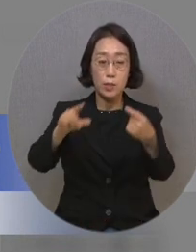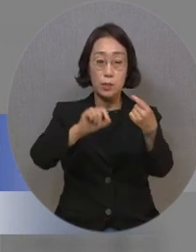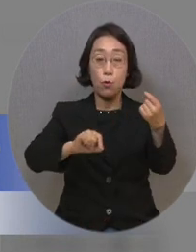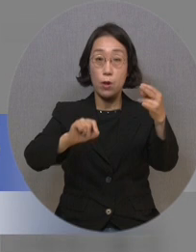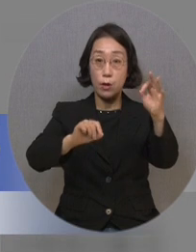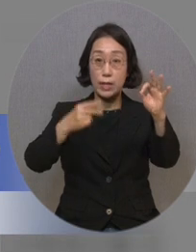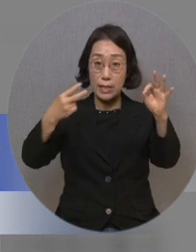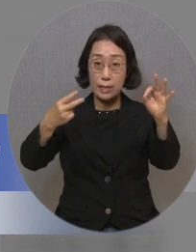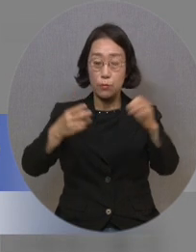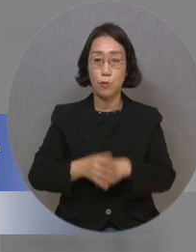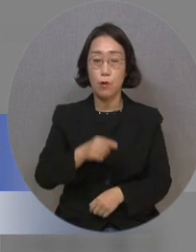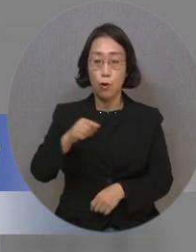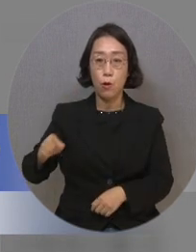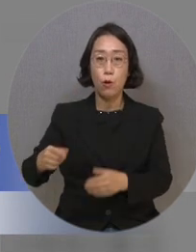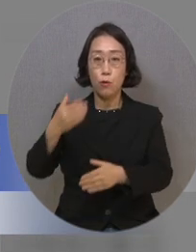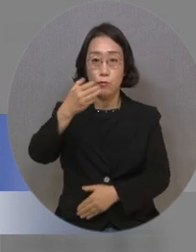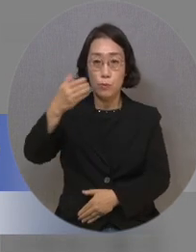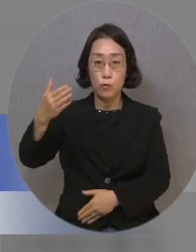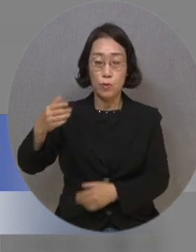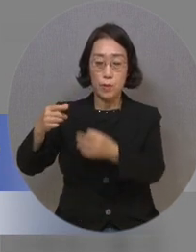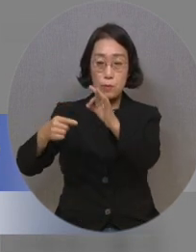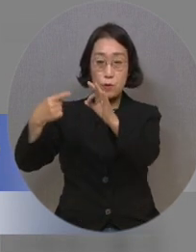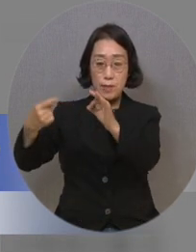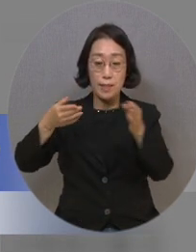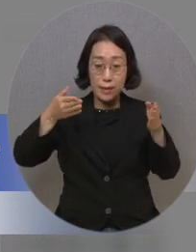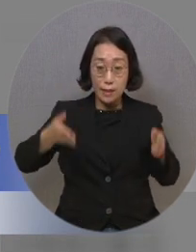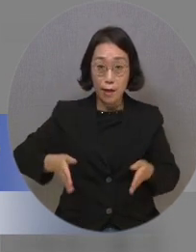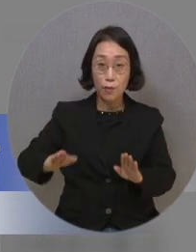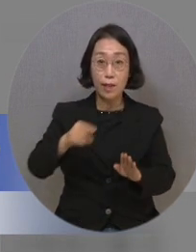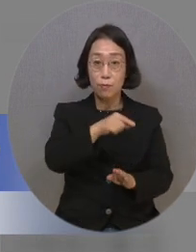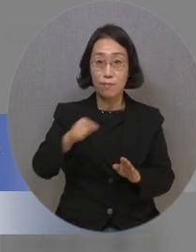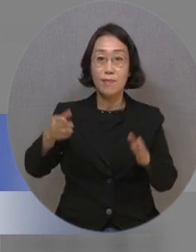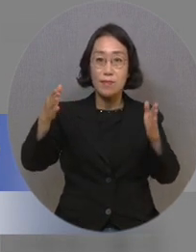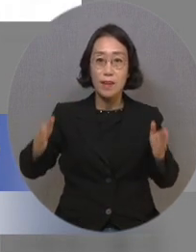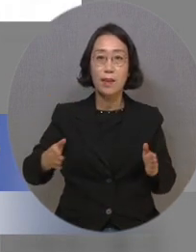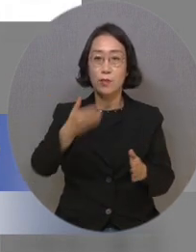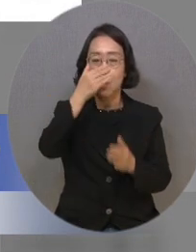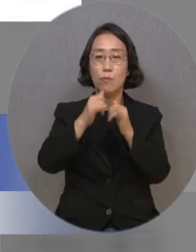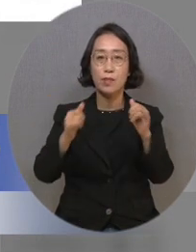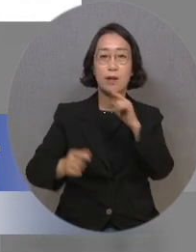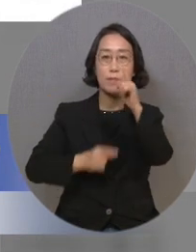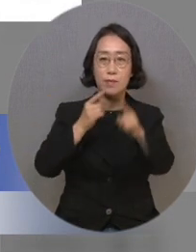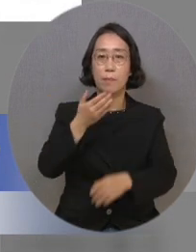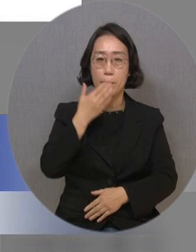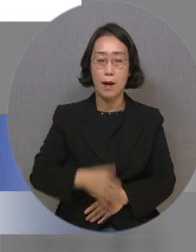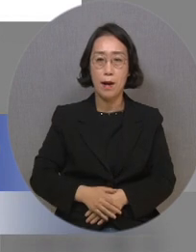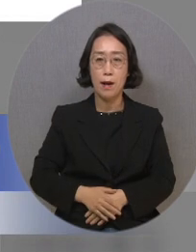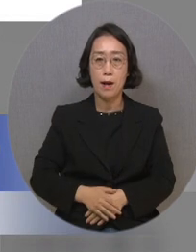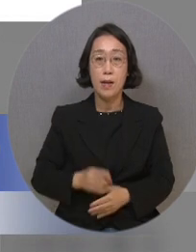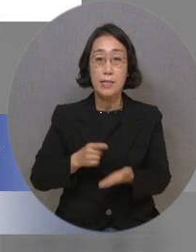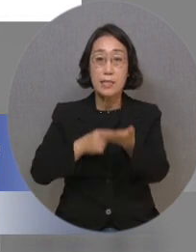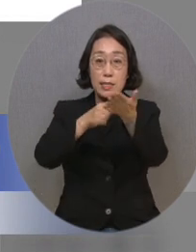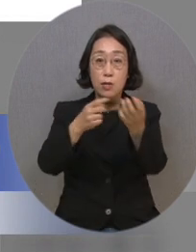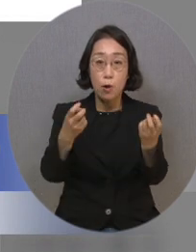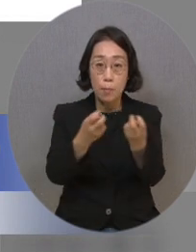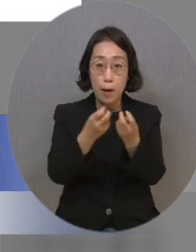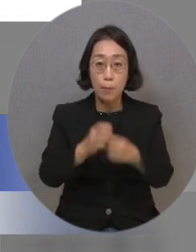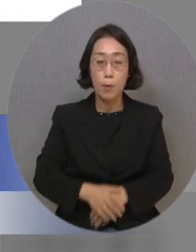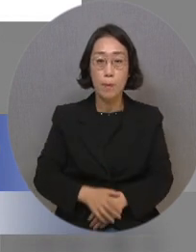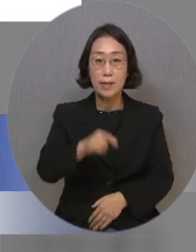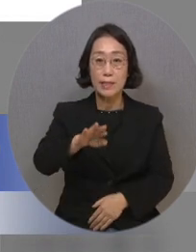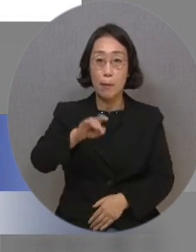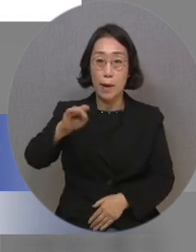2일부터 1999년 10월 1일 사이에 출생한 청년입니다 신청 방법은 경기도 일자리 플랫폼